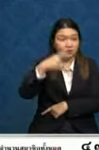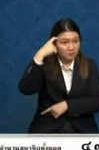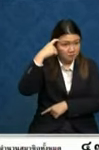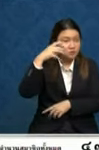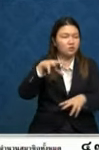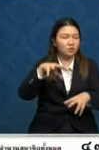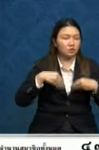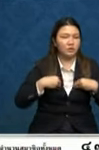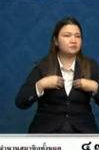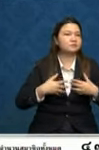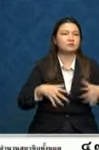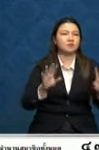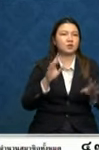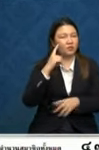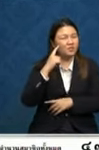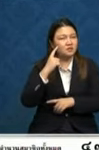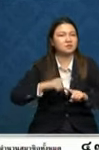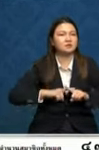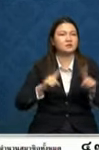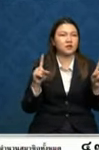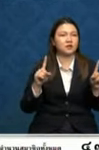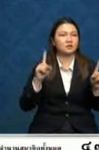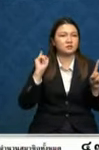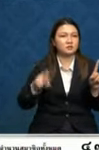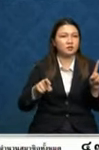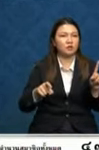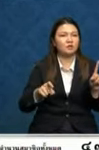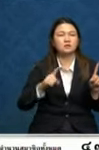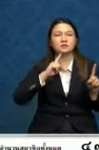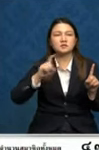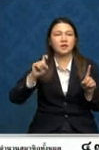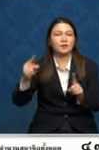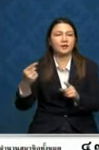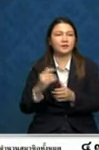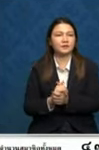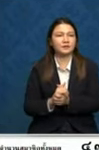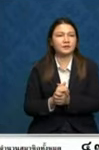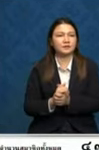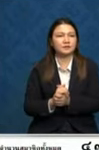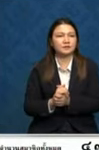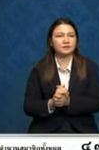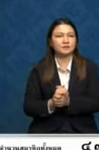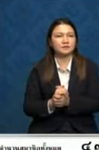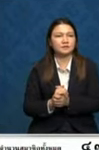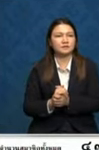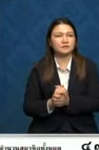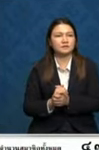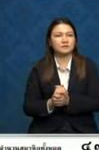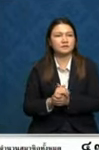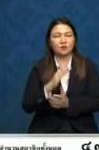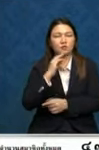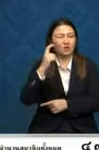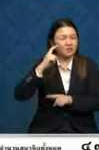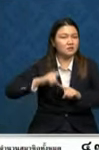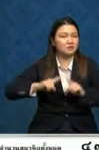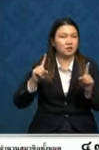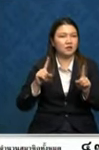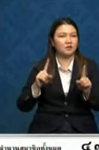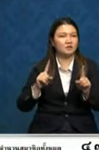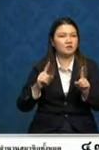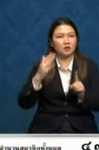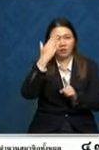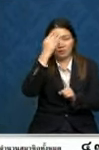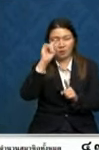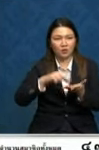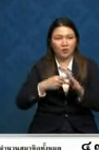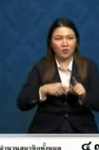บแต่ถ้าทุกคนไม่เห็นด้วยมันก็แตกประเด็นไปเห็นด้วยแก้ไขตรงไหนแก้ไขตรงไหนเพราะในเบื้องต้นเนี่ยมันเป็นการลงมติ